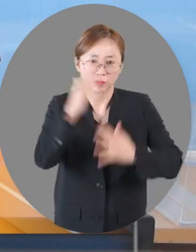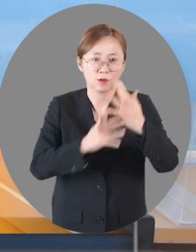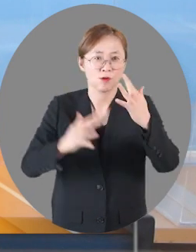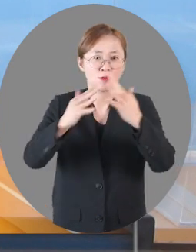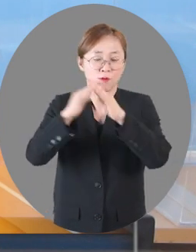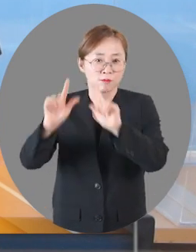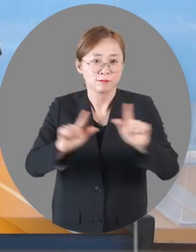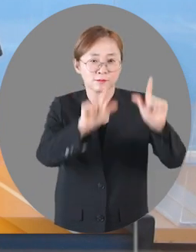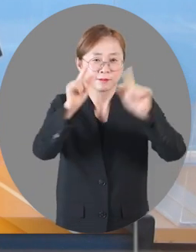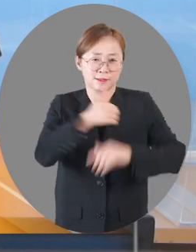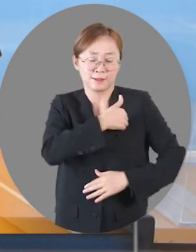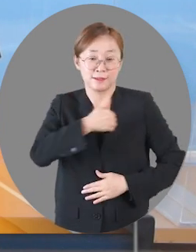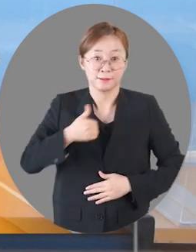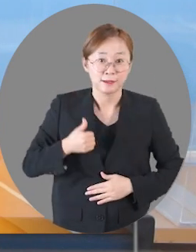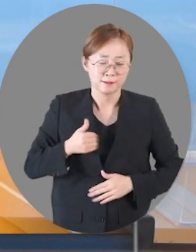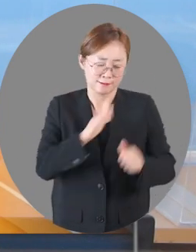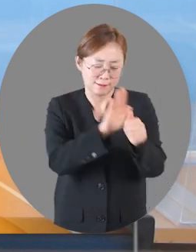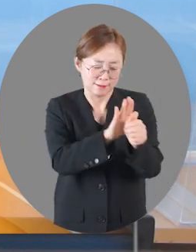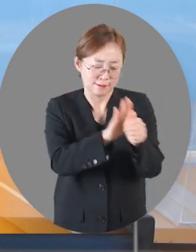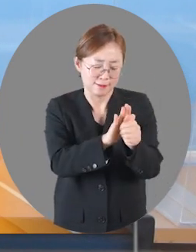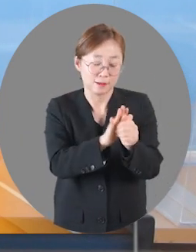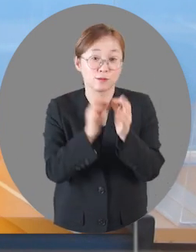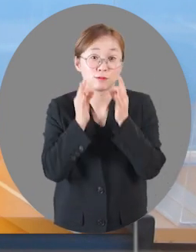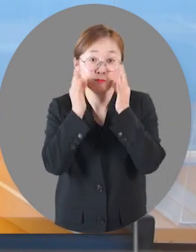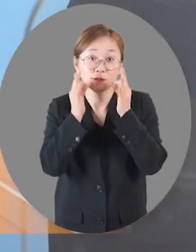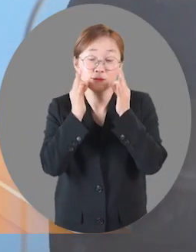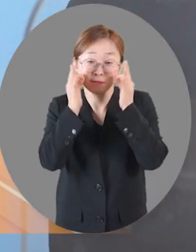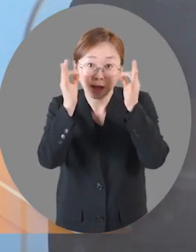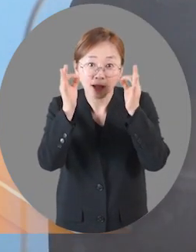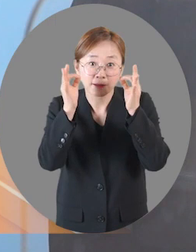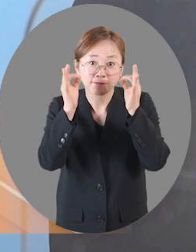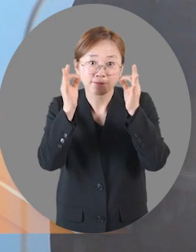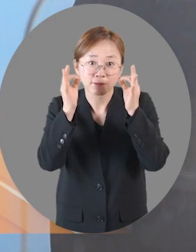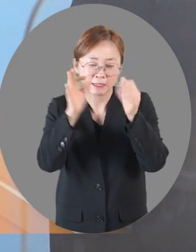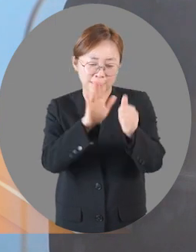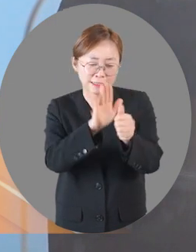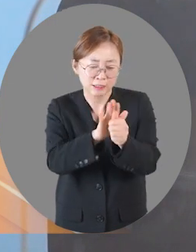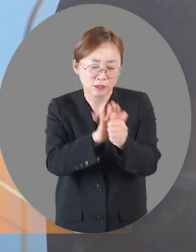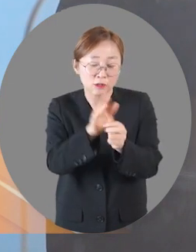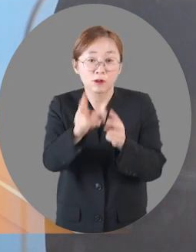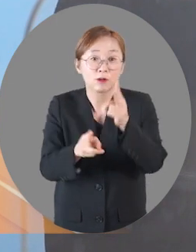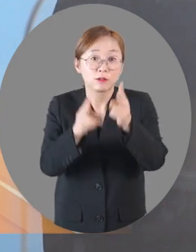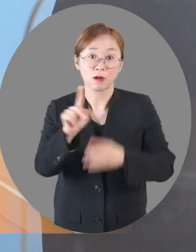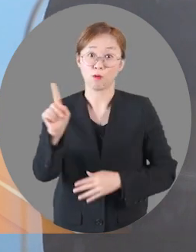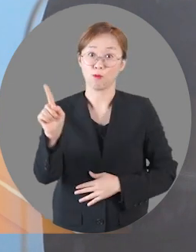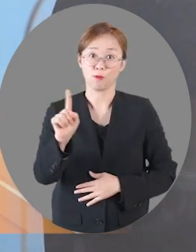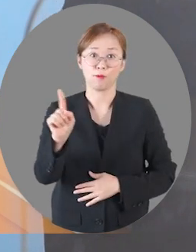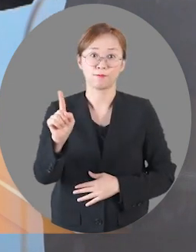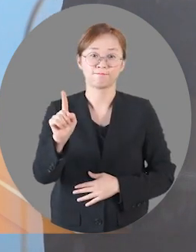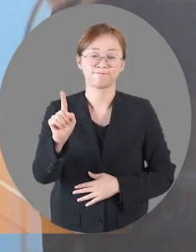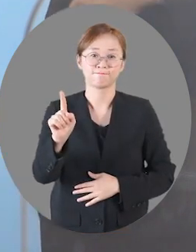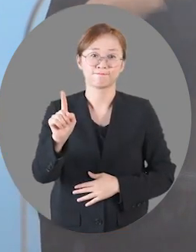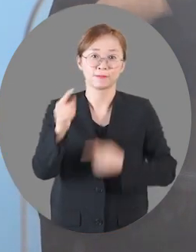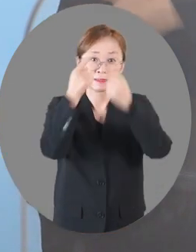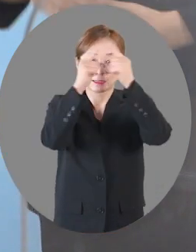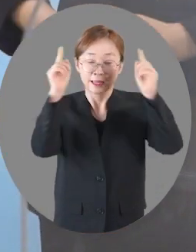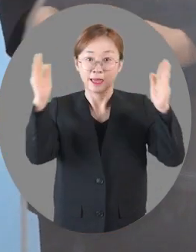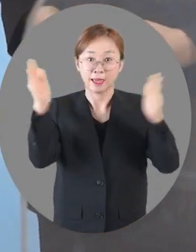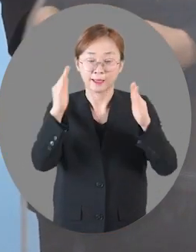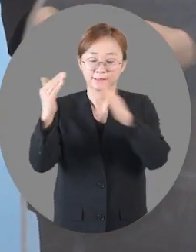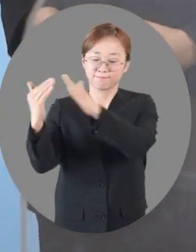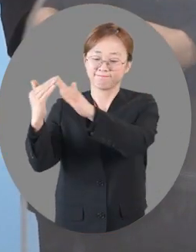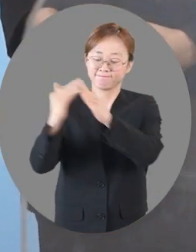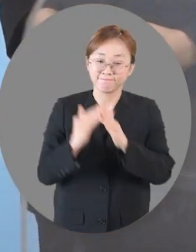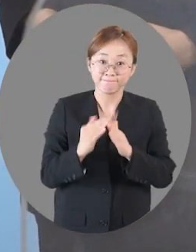있는 환경을 조성하고자 노력하고 있는데요. 이에 따른 민선 7기 청년 정책 추진 사항으로 대학생의